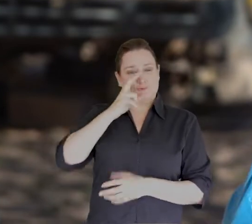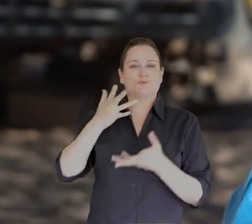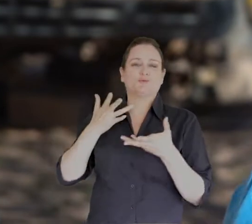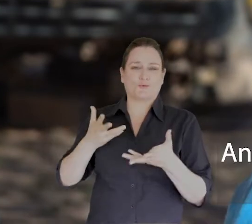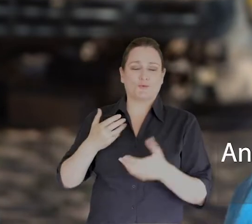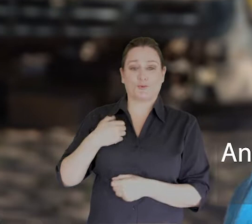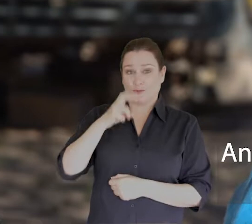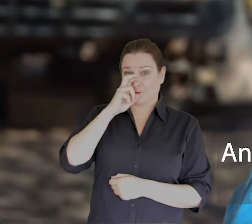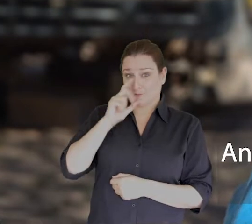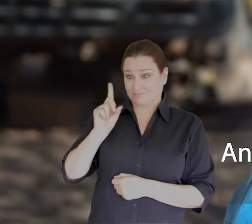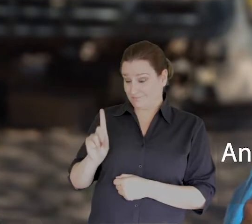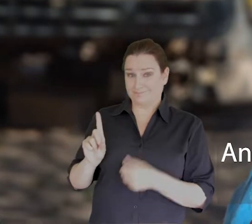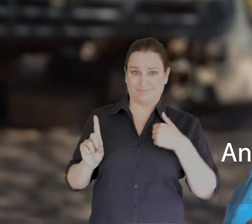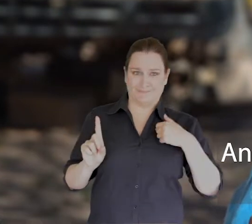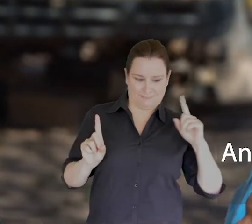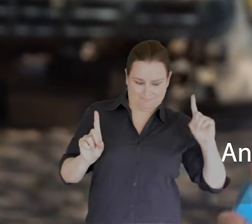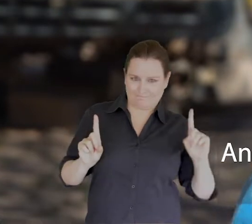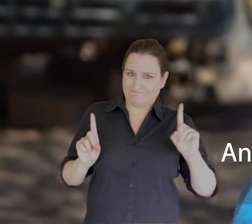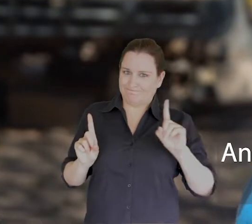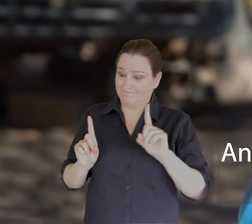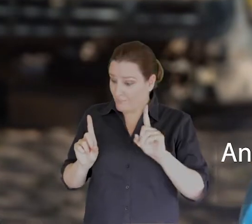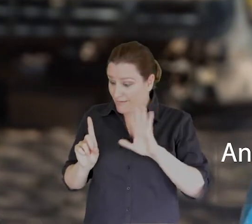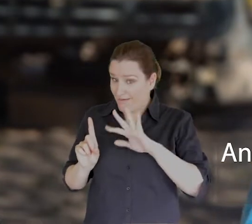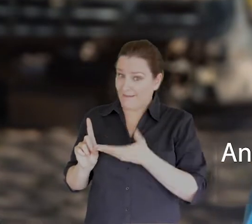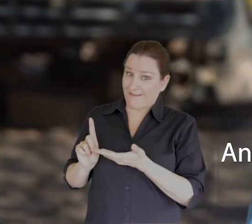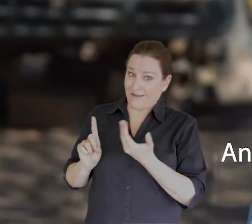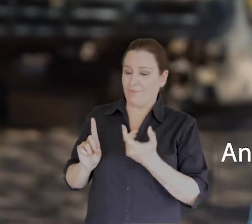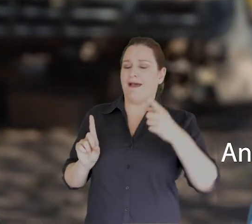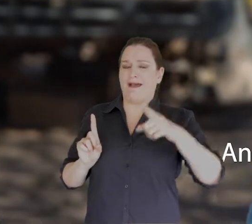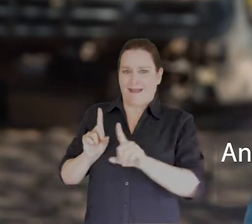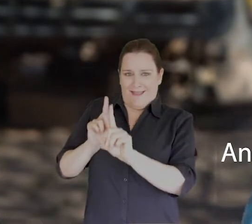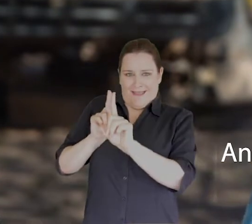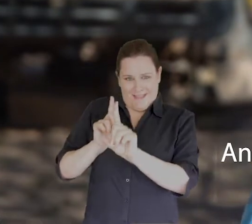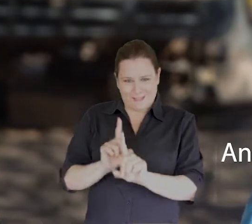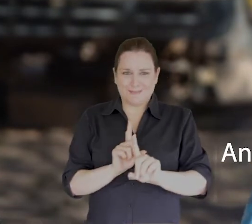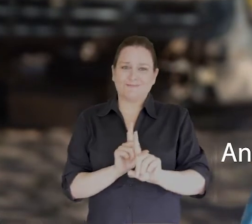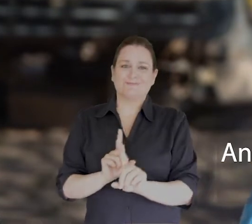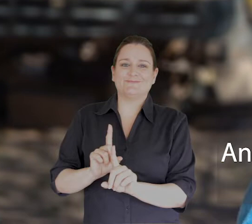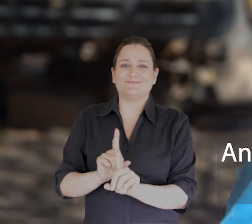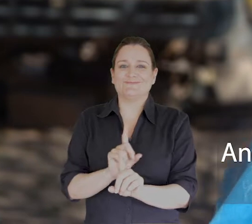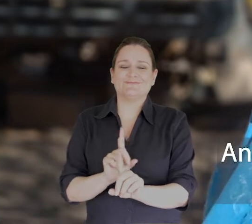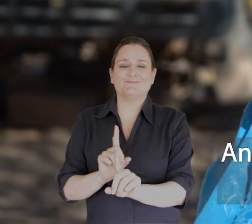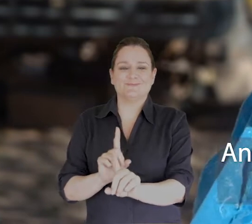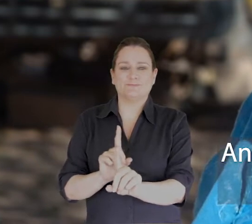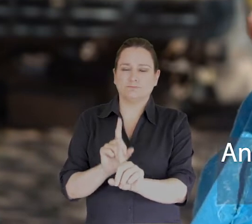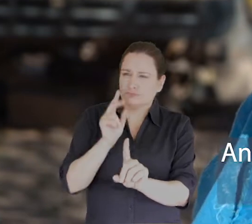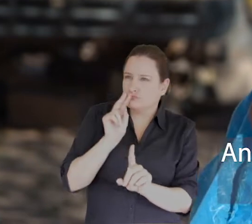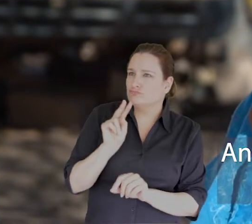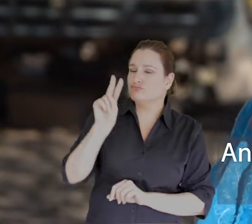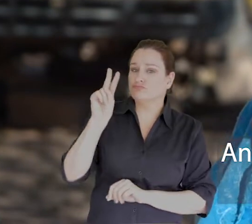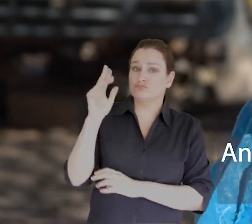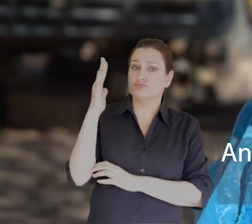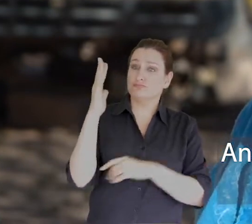jou. Zij, en jij loopt voor haar. Maar zo vat jij haar laadje, als het